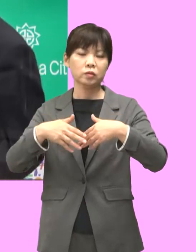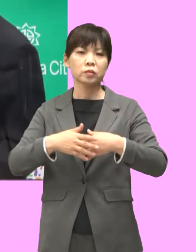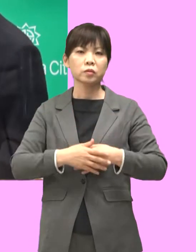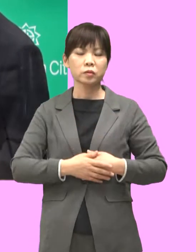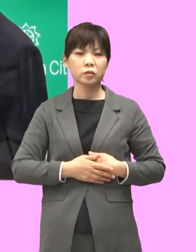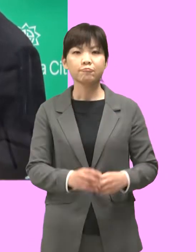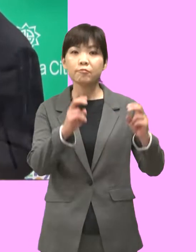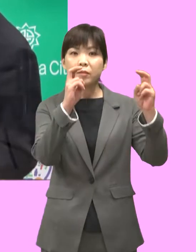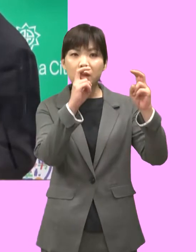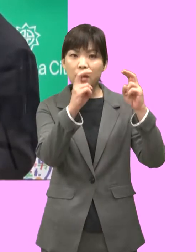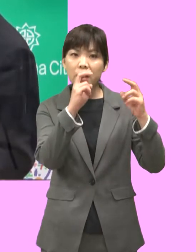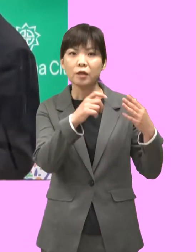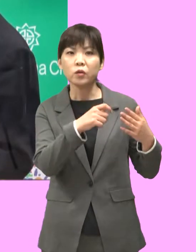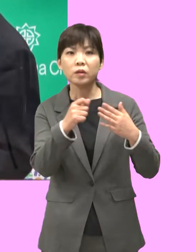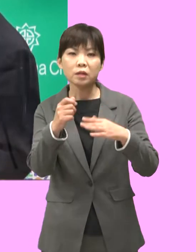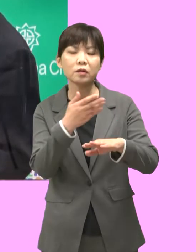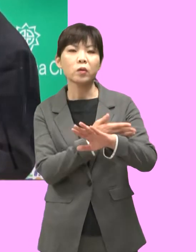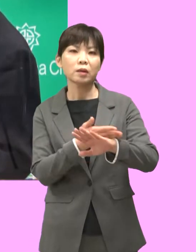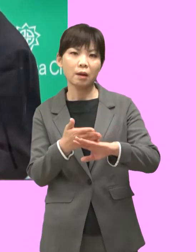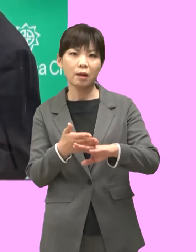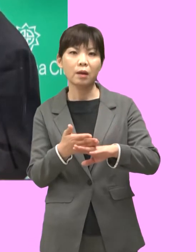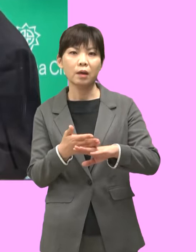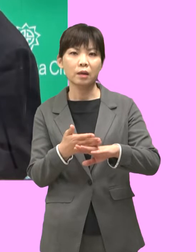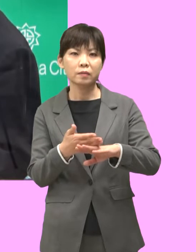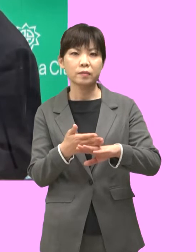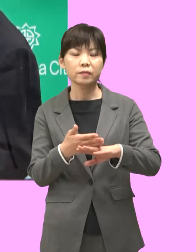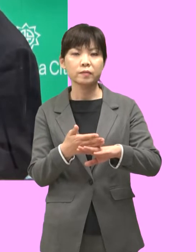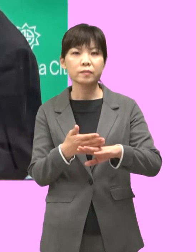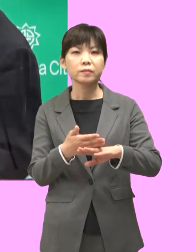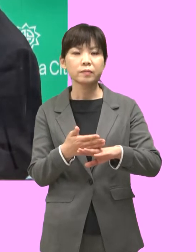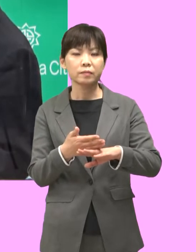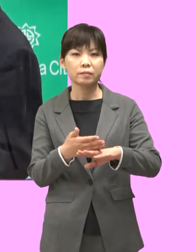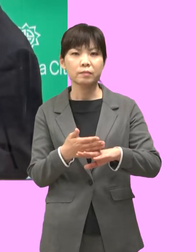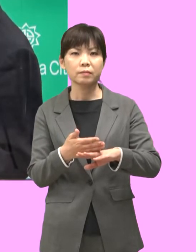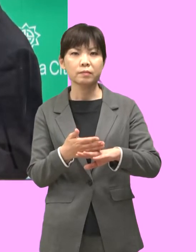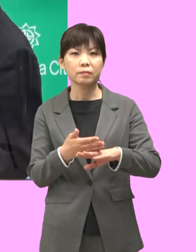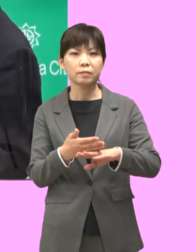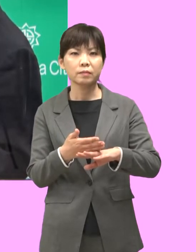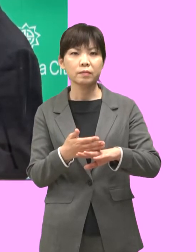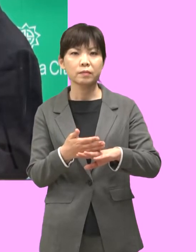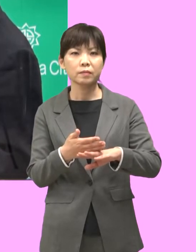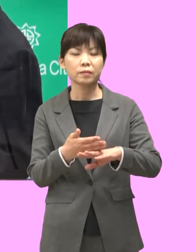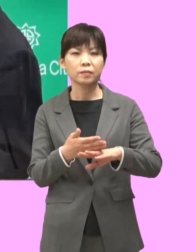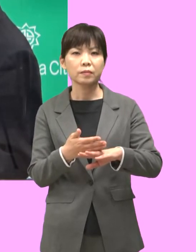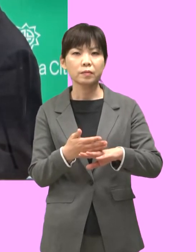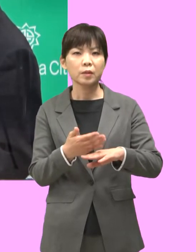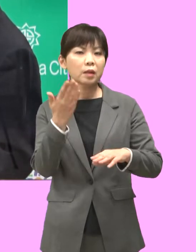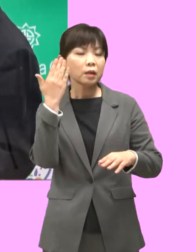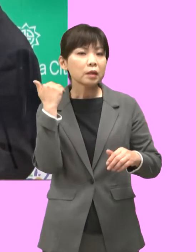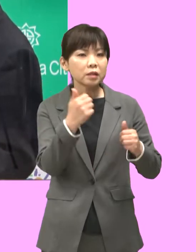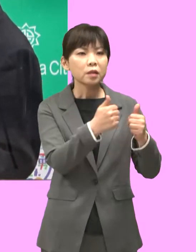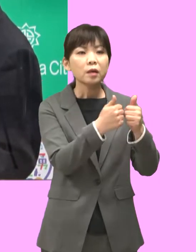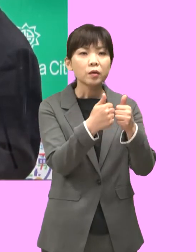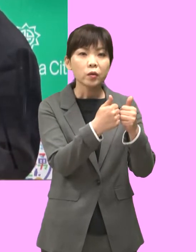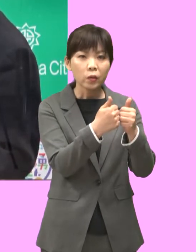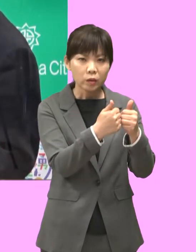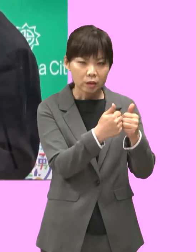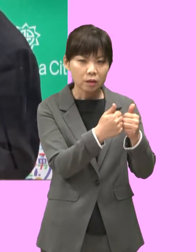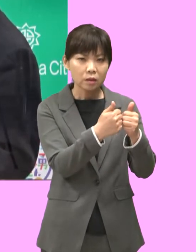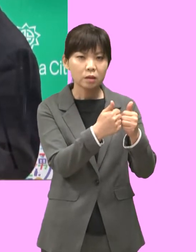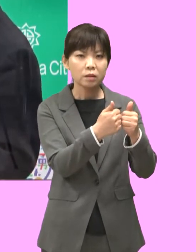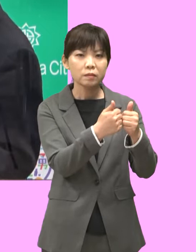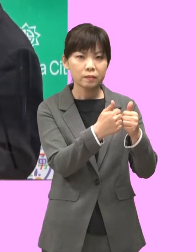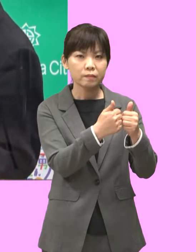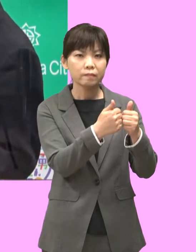事業者選定の流れとしては、まず、 まあ、事前協議ある程度話を伺って